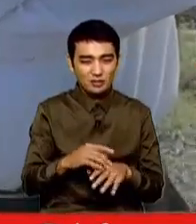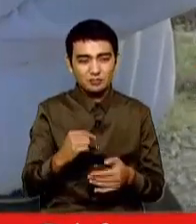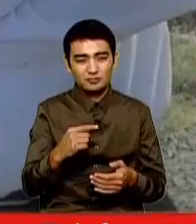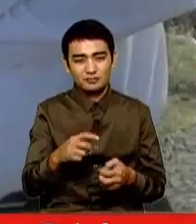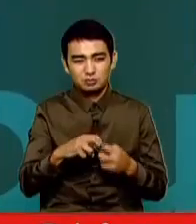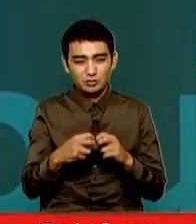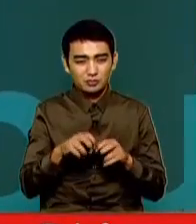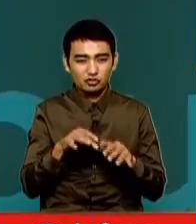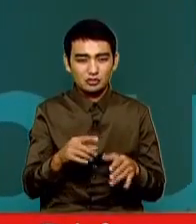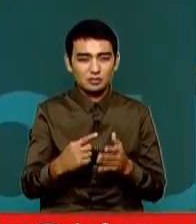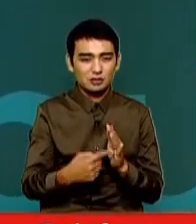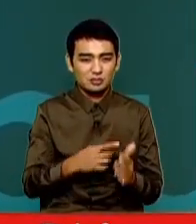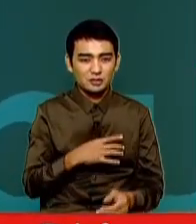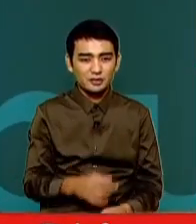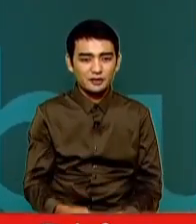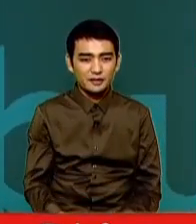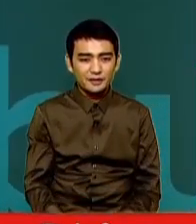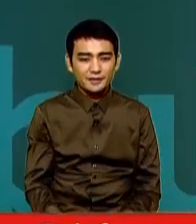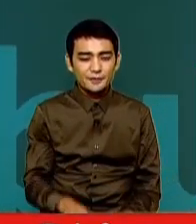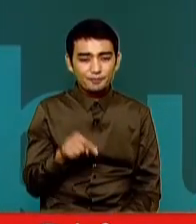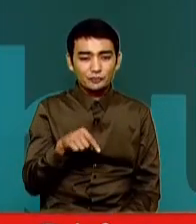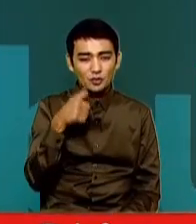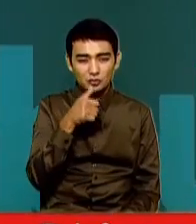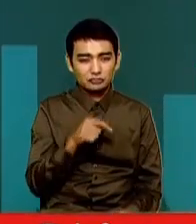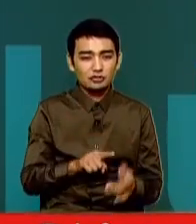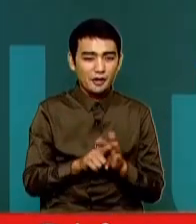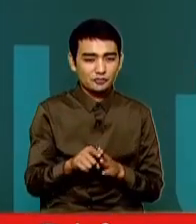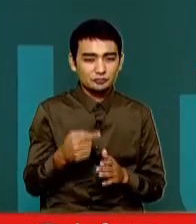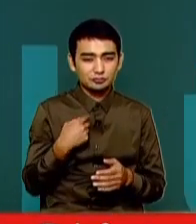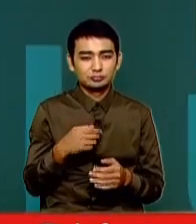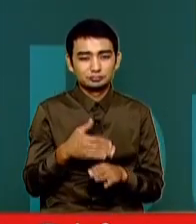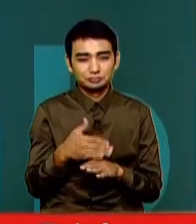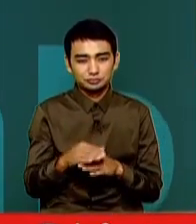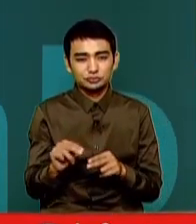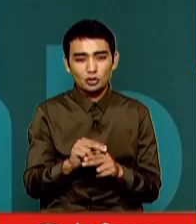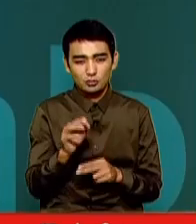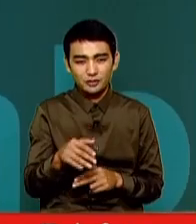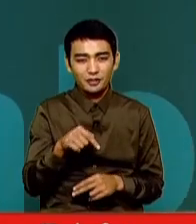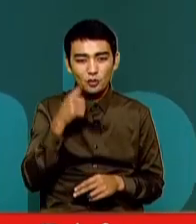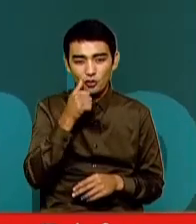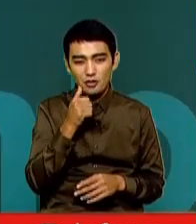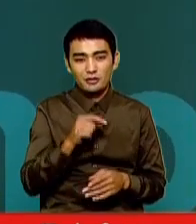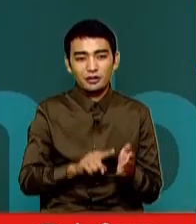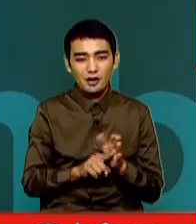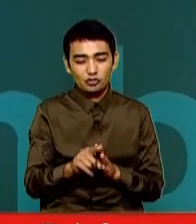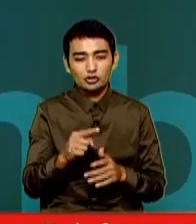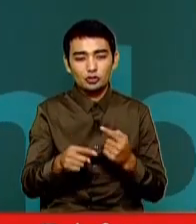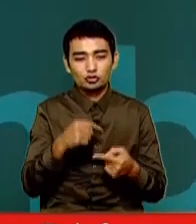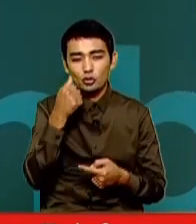етеді. Биылғы жылдан бастап біртіндеп басшылардың жолдарын бастаймыз. Биыл бастаймыз, келесі жылы